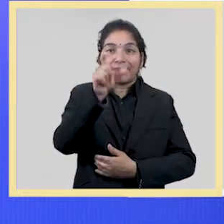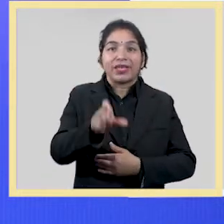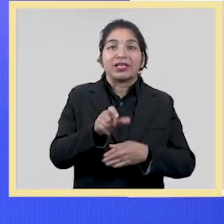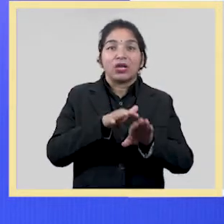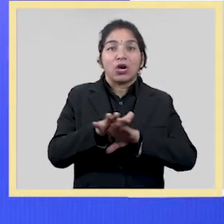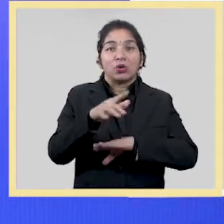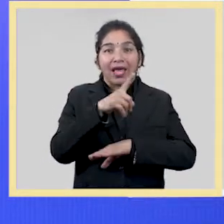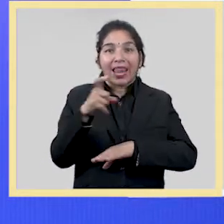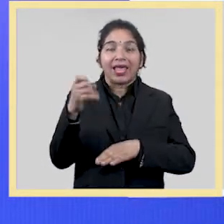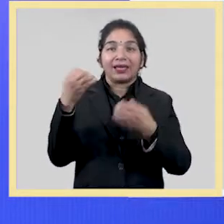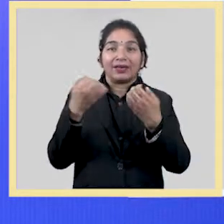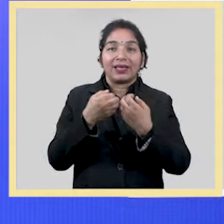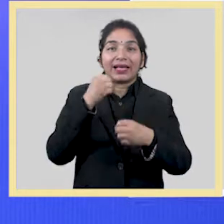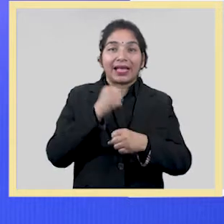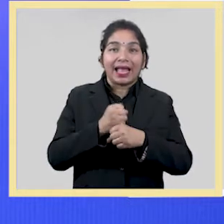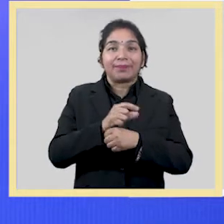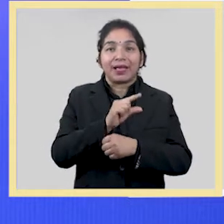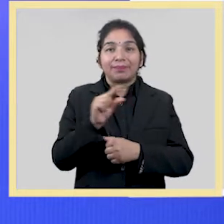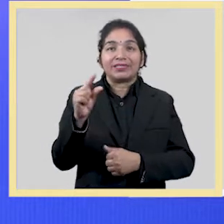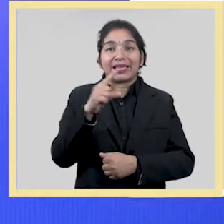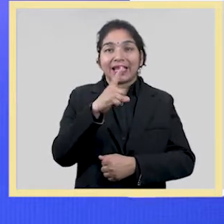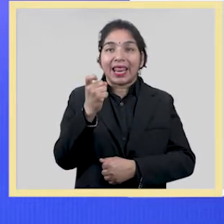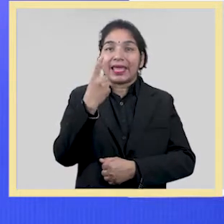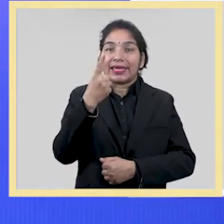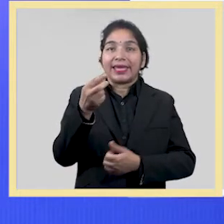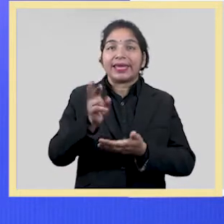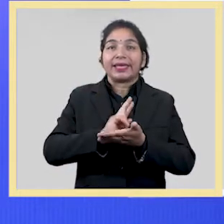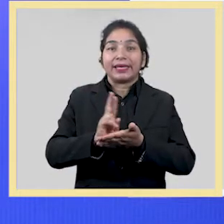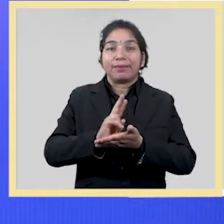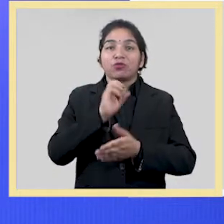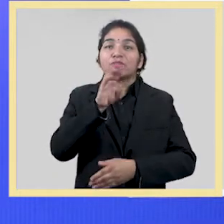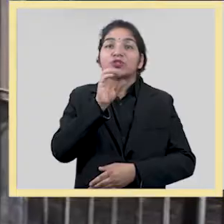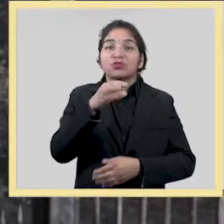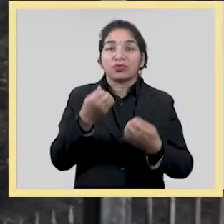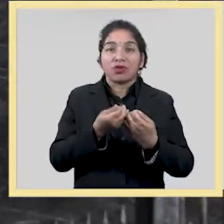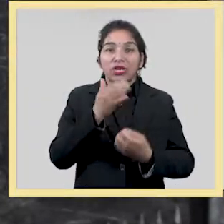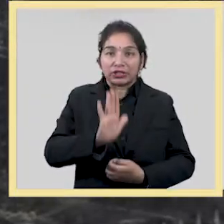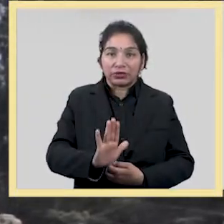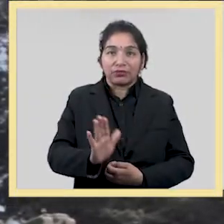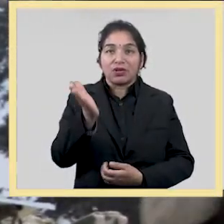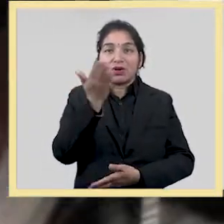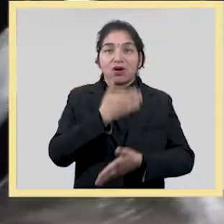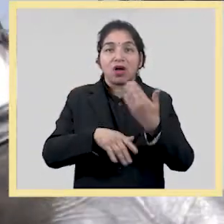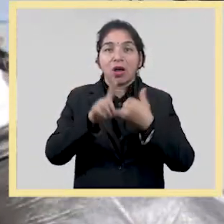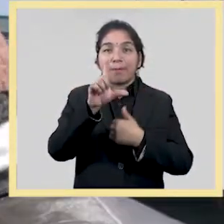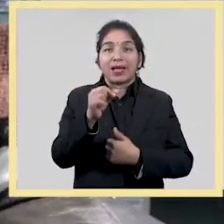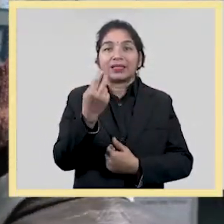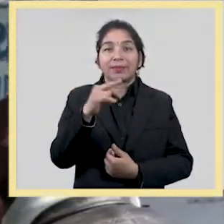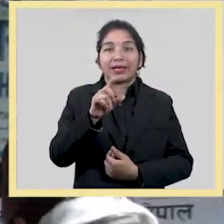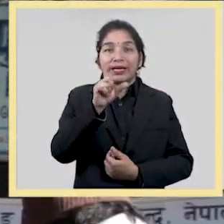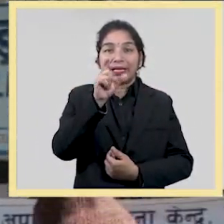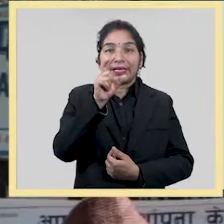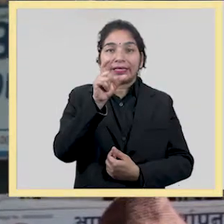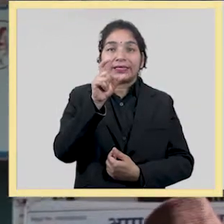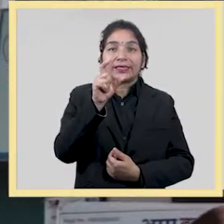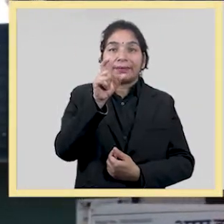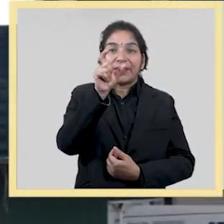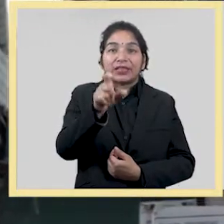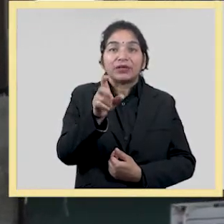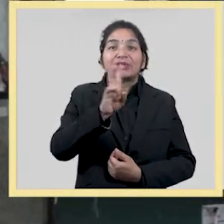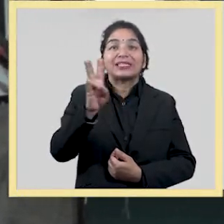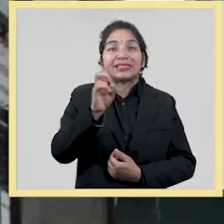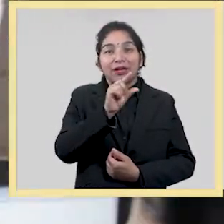लागि गरेका कामको विषयमा एक रिपोर्ट प्रस्तुत गर्दैछौ। अपाङ्गता भएका व्यक्तिहरूको शिक्षाका सवालमा होस्